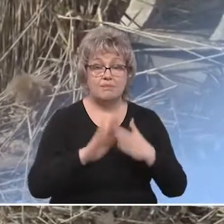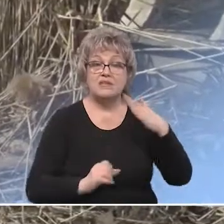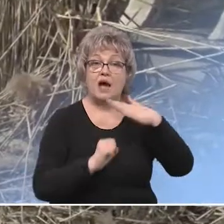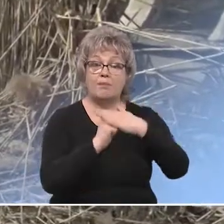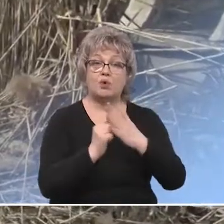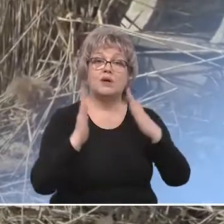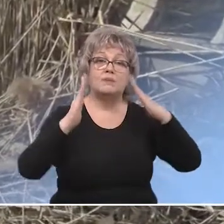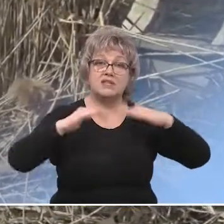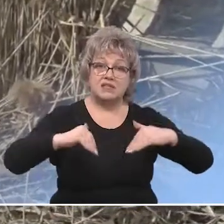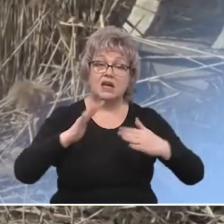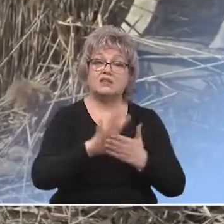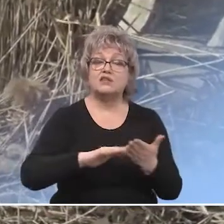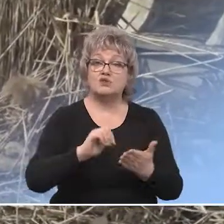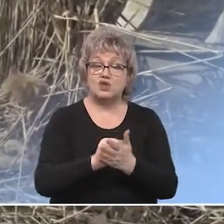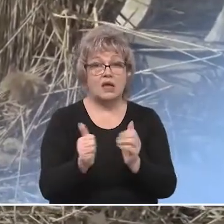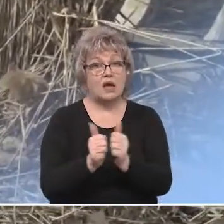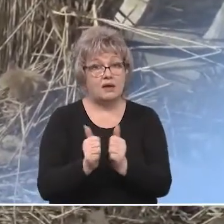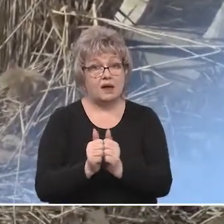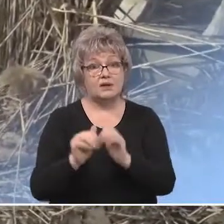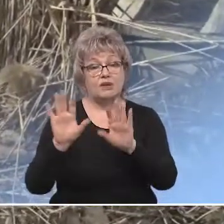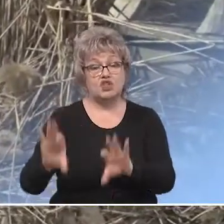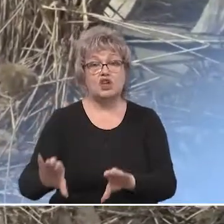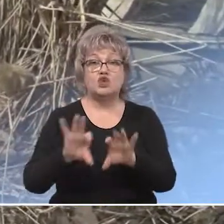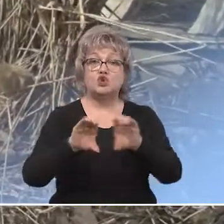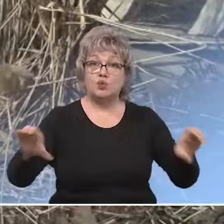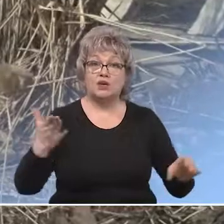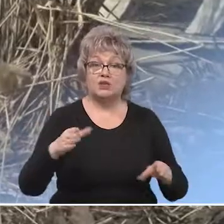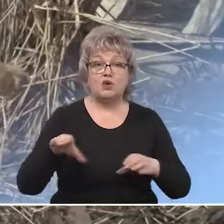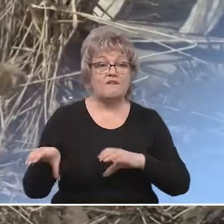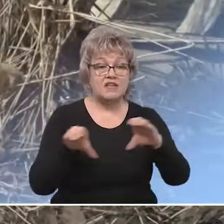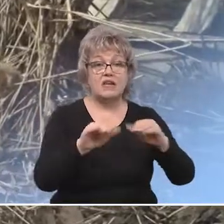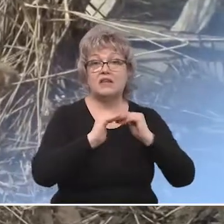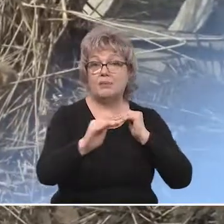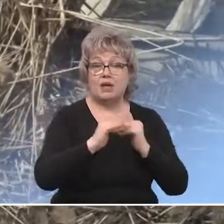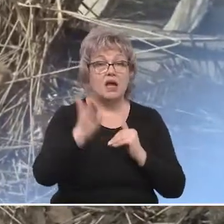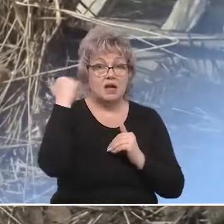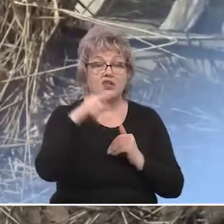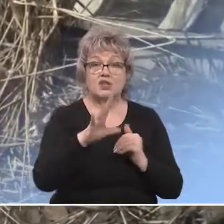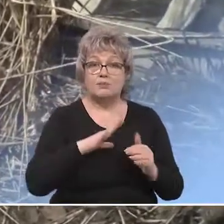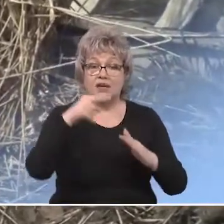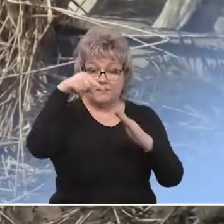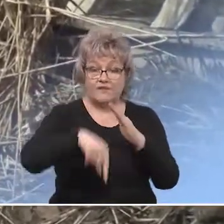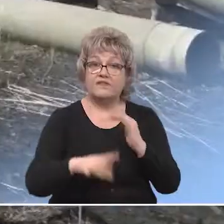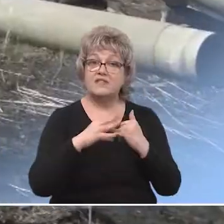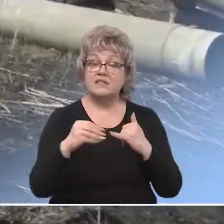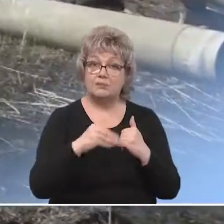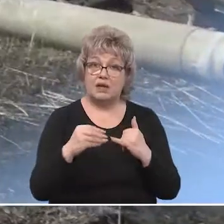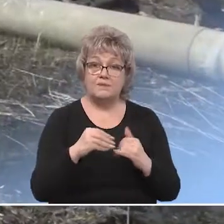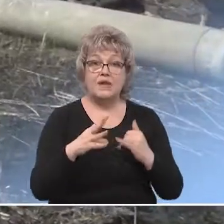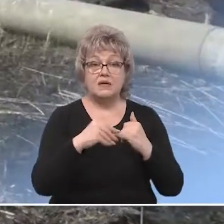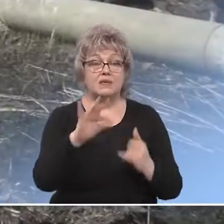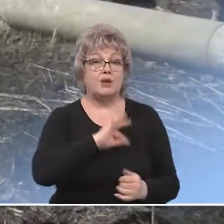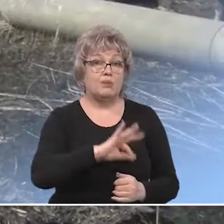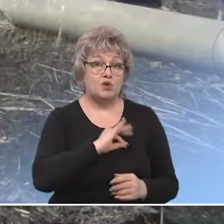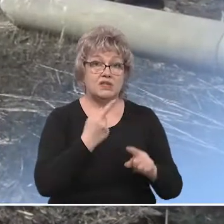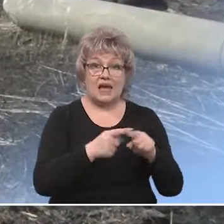опоры проседает, разрушается. Рядом с лотками лежат трубы, которые отводили воду на поля. Раньше они были под землей.